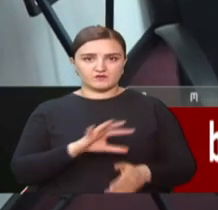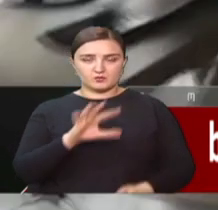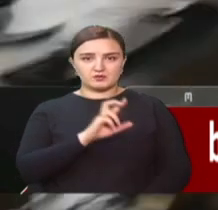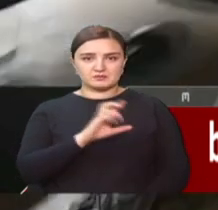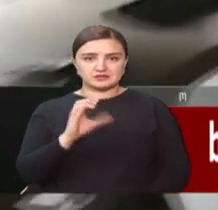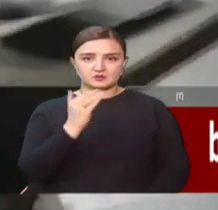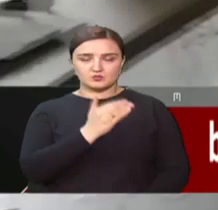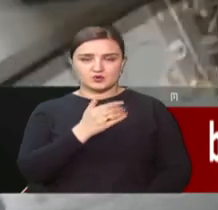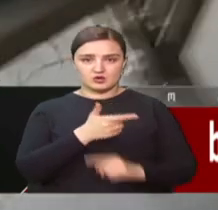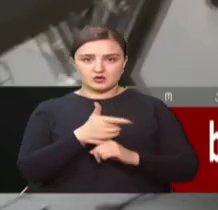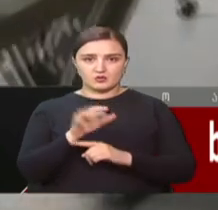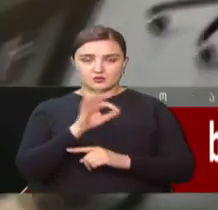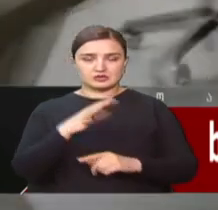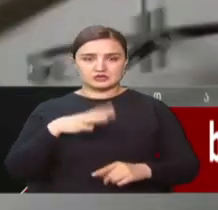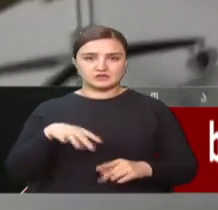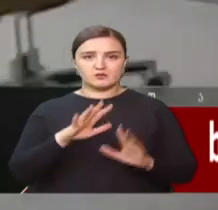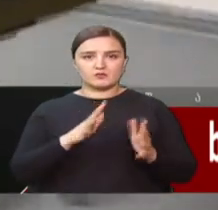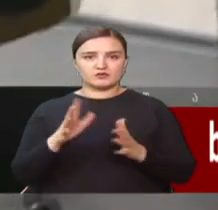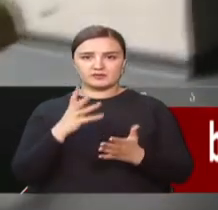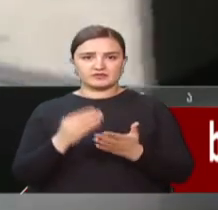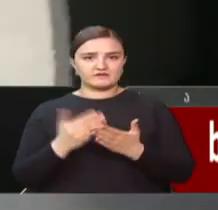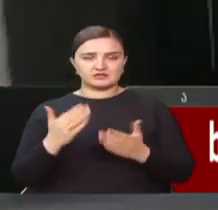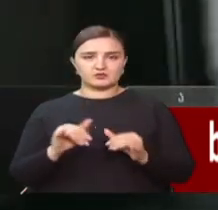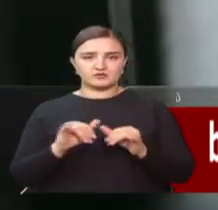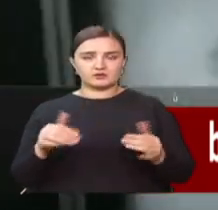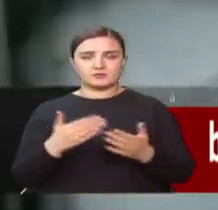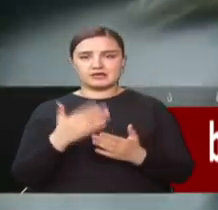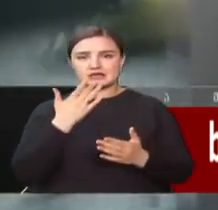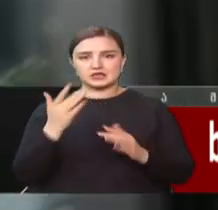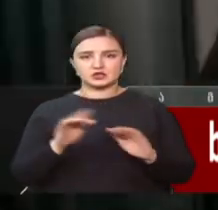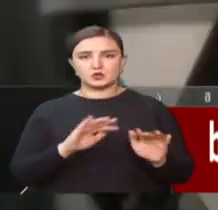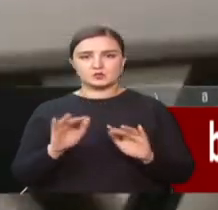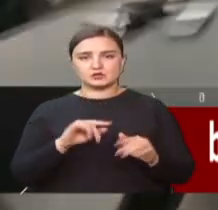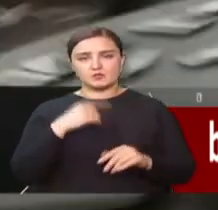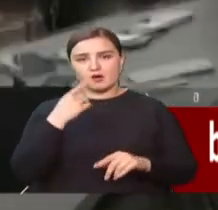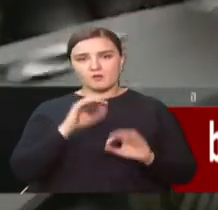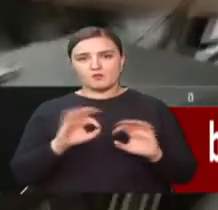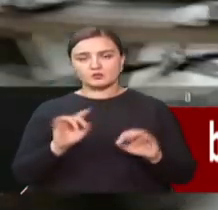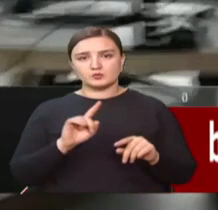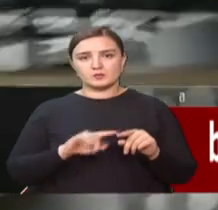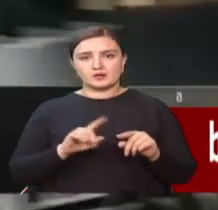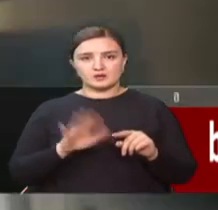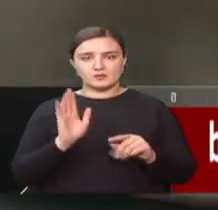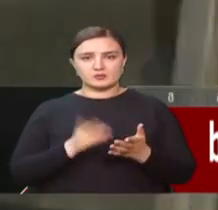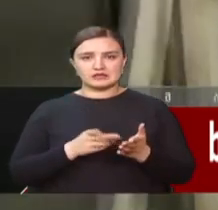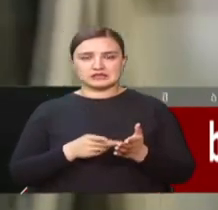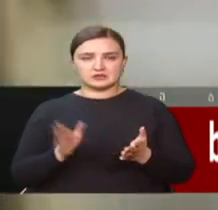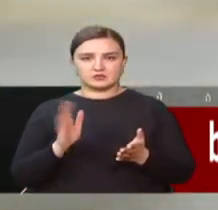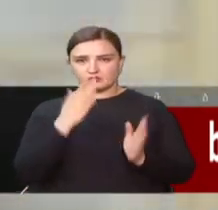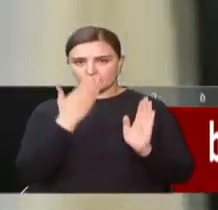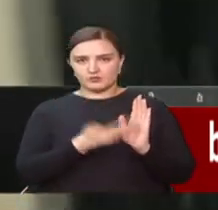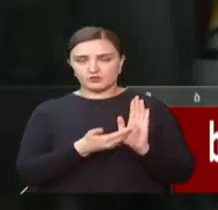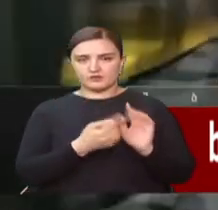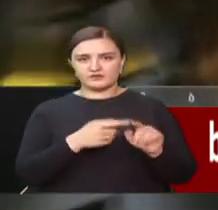საფუძველზე საქართველოში მოვლენები თავისებურად ვითარდება. მაგალითად, ნაციონალური მოძრაობა ირწმუნება, რომ მალე წარადგენს მტკიცებულებებს,